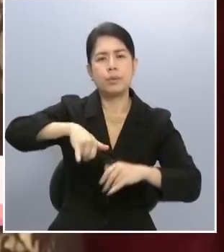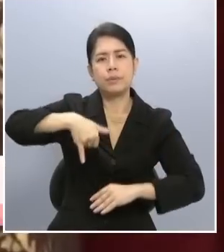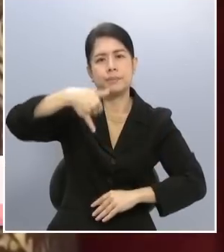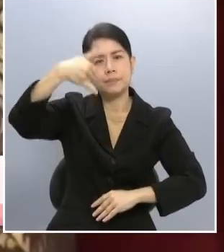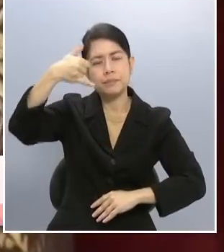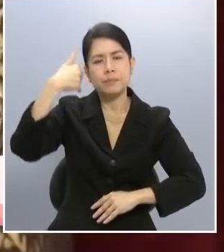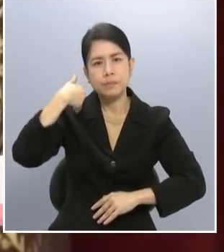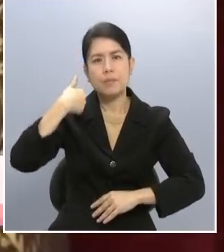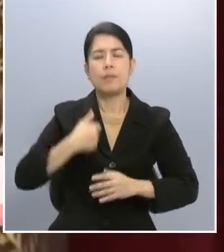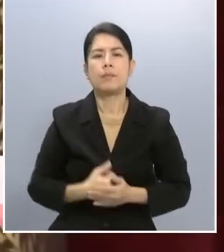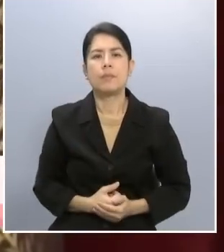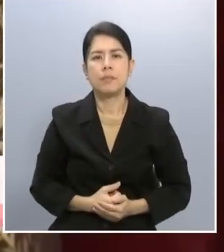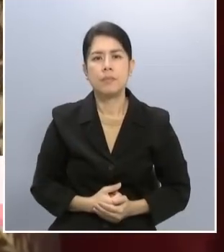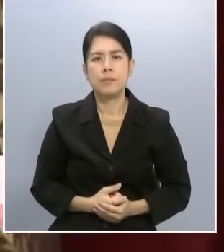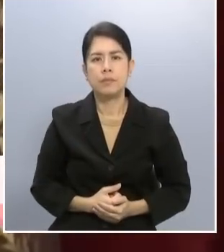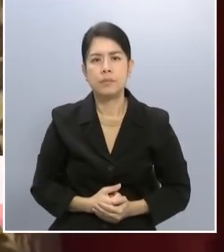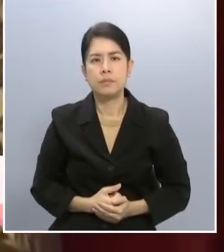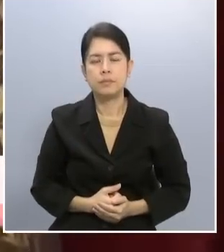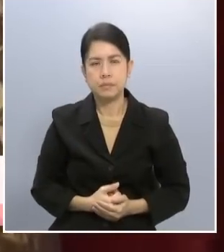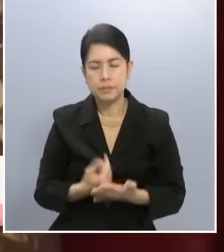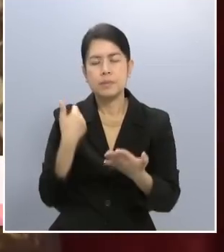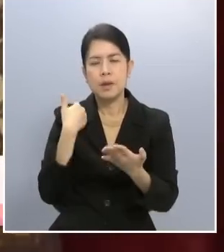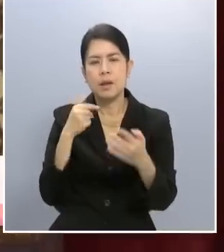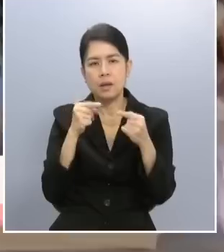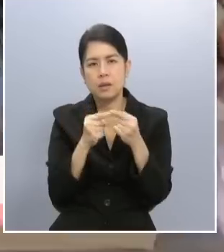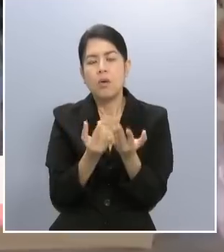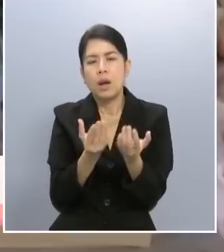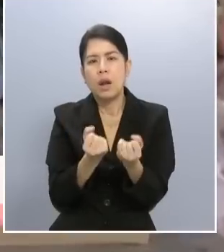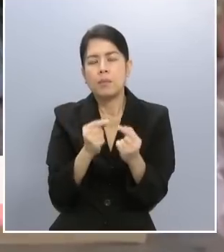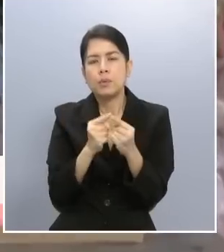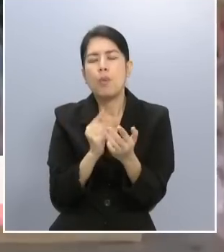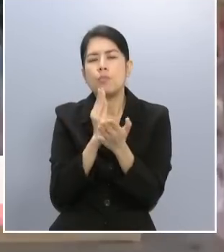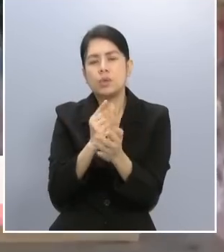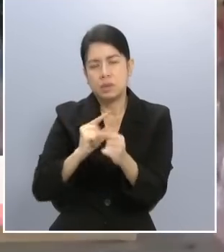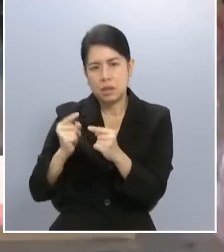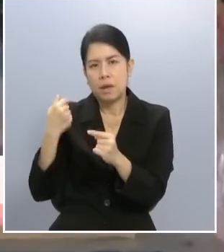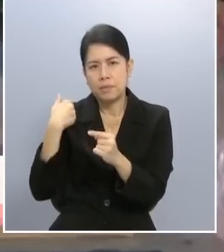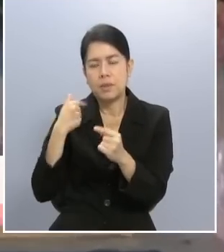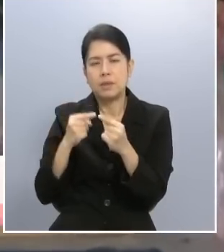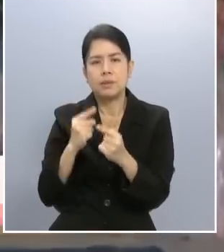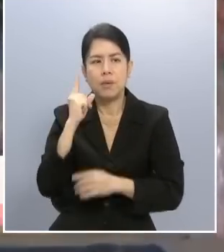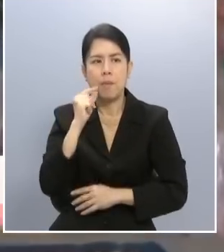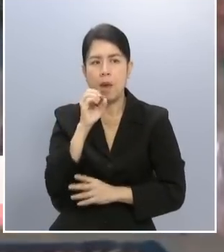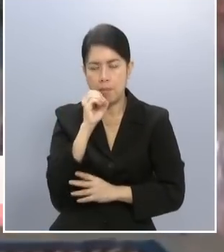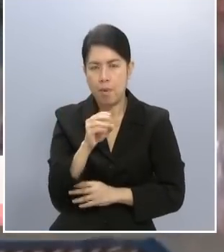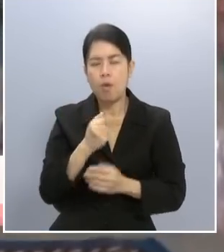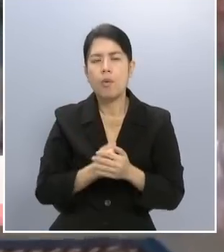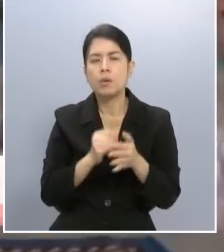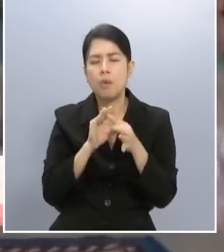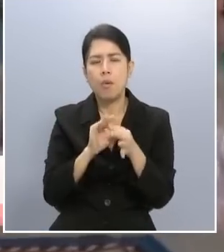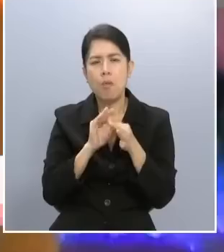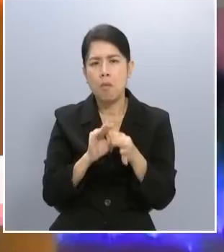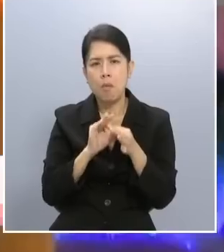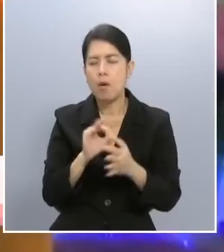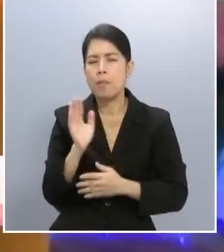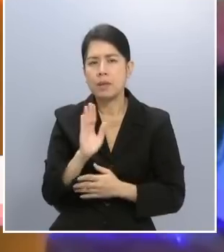ผ้าป่ารับซองกับซองกับซองกฐินค่ะก็แม่ก็บอกว่าไม่ต้องเป็นห่วงนะแม่จะ